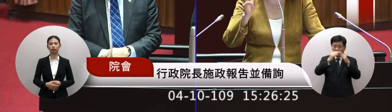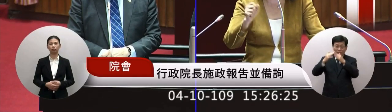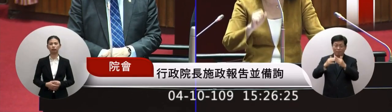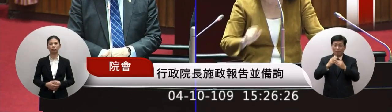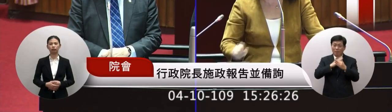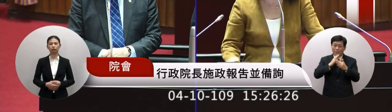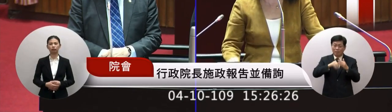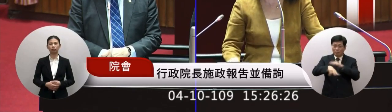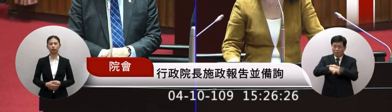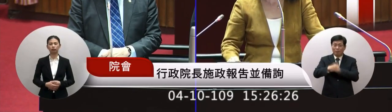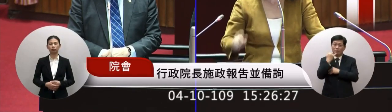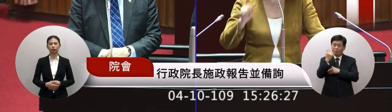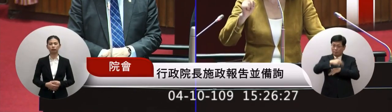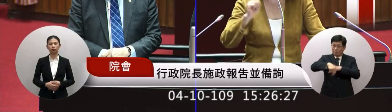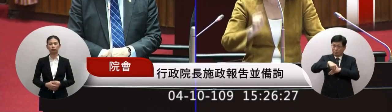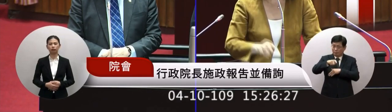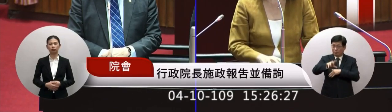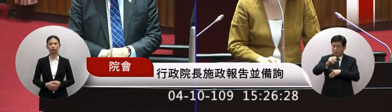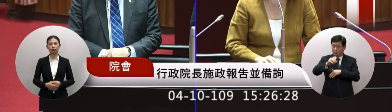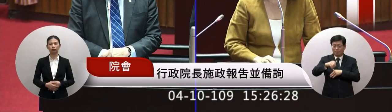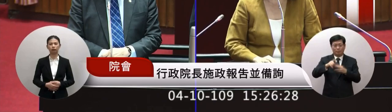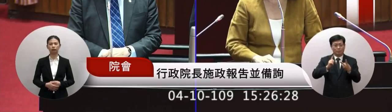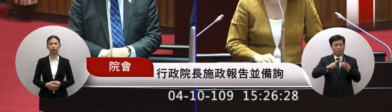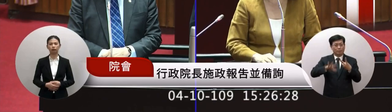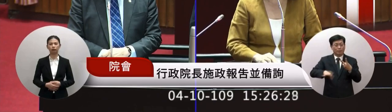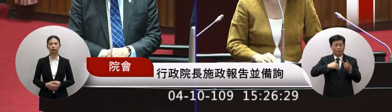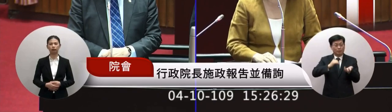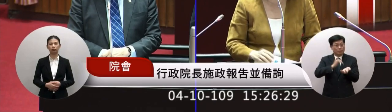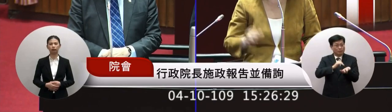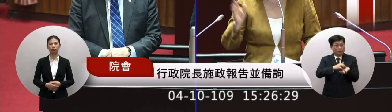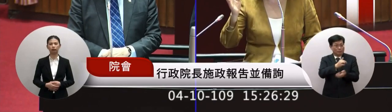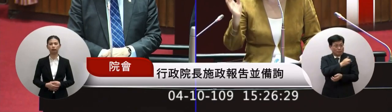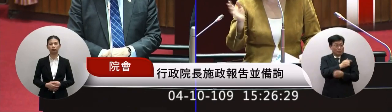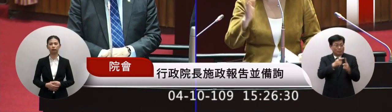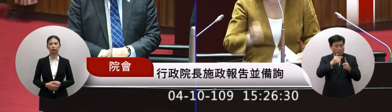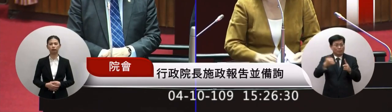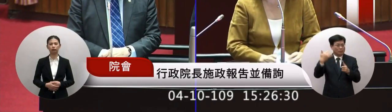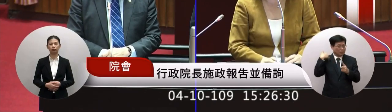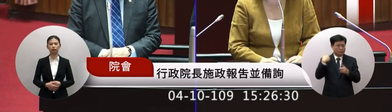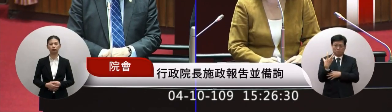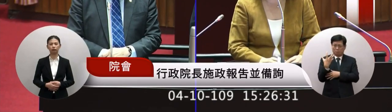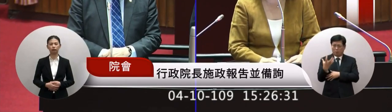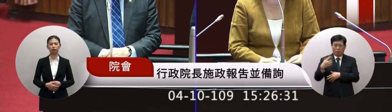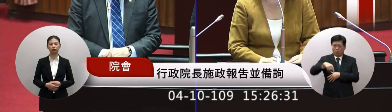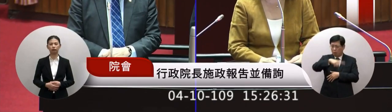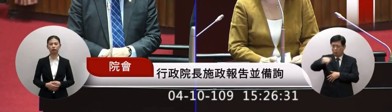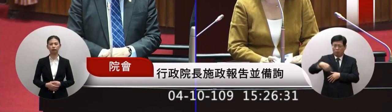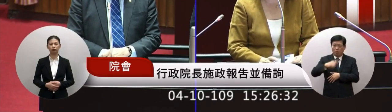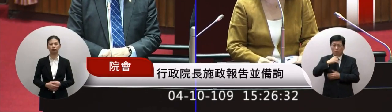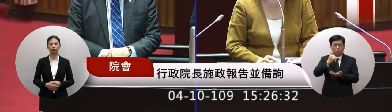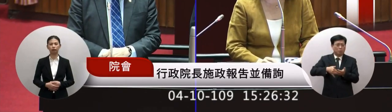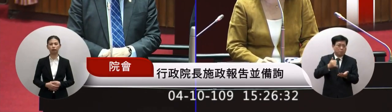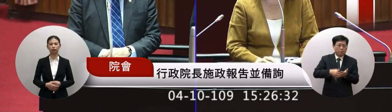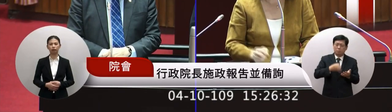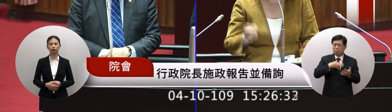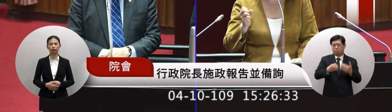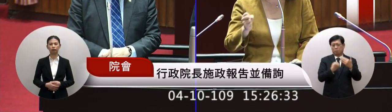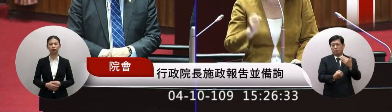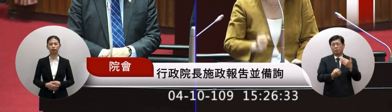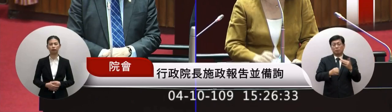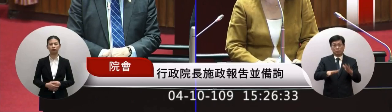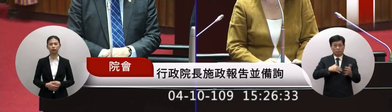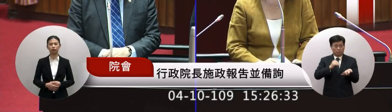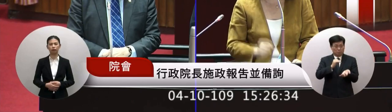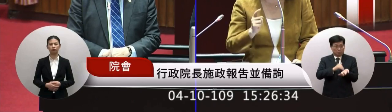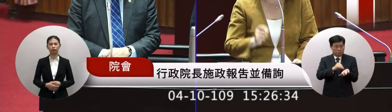没有去做这样的规划？然后我们现在的医疗人员不是讲说上次有一大批的人员不愿意担任，那医